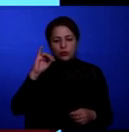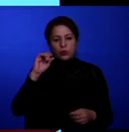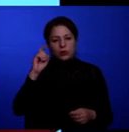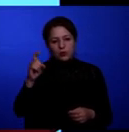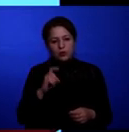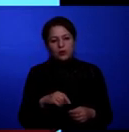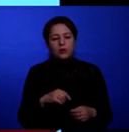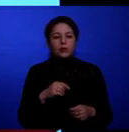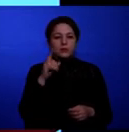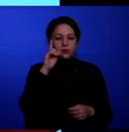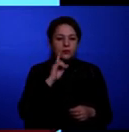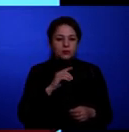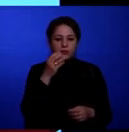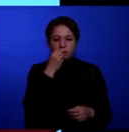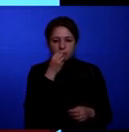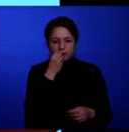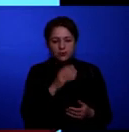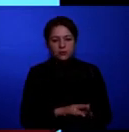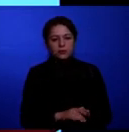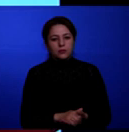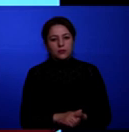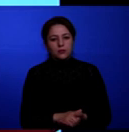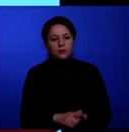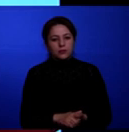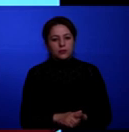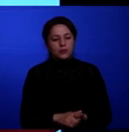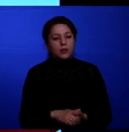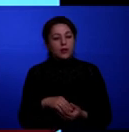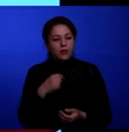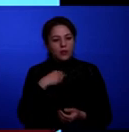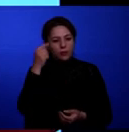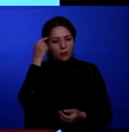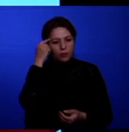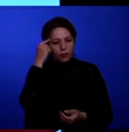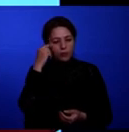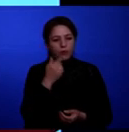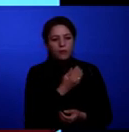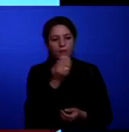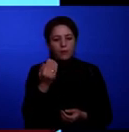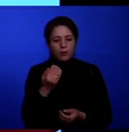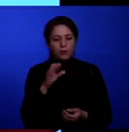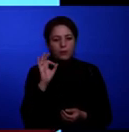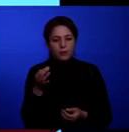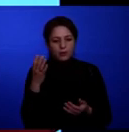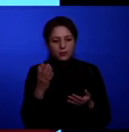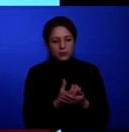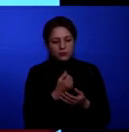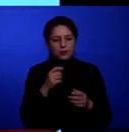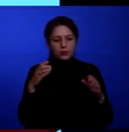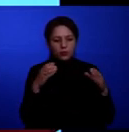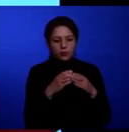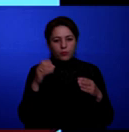лакомка сластена я думаю вы правильно подобрали группу синонимов